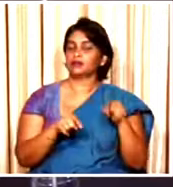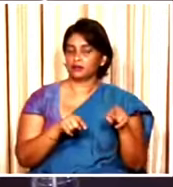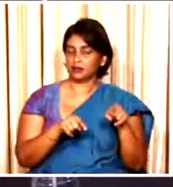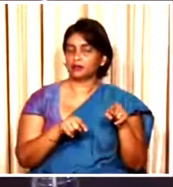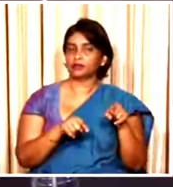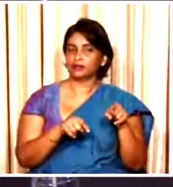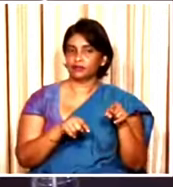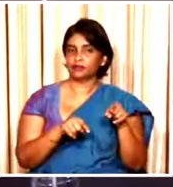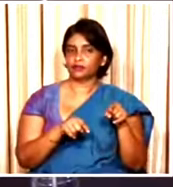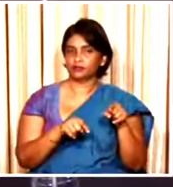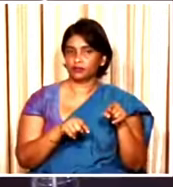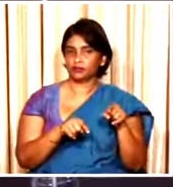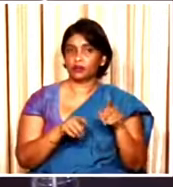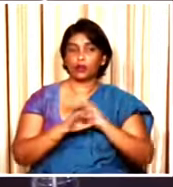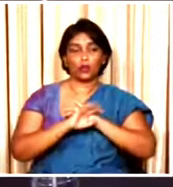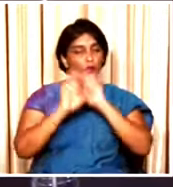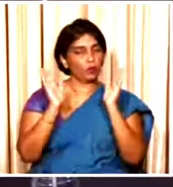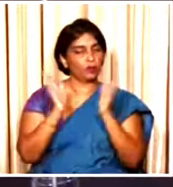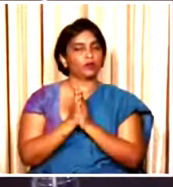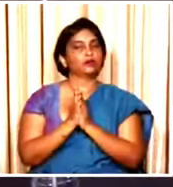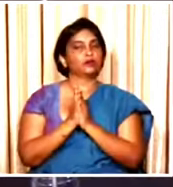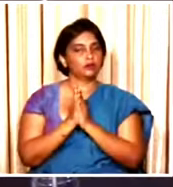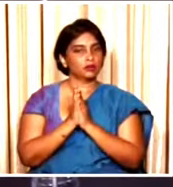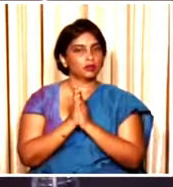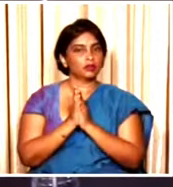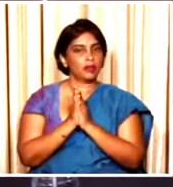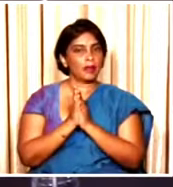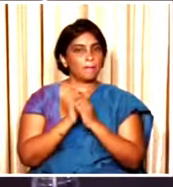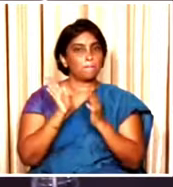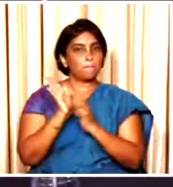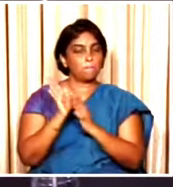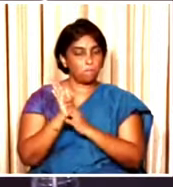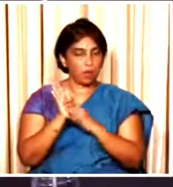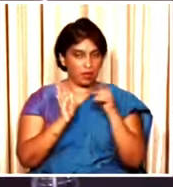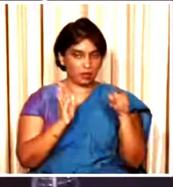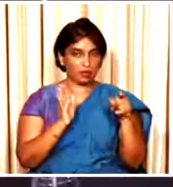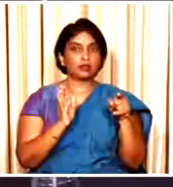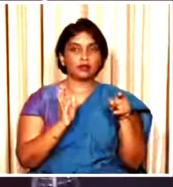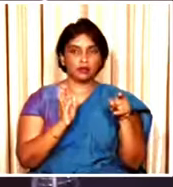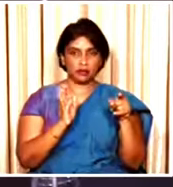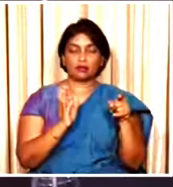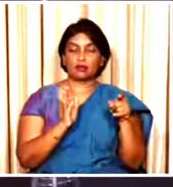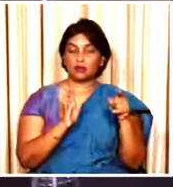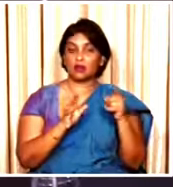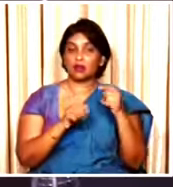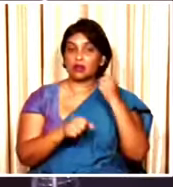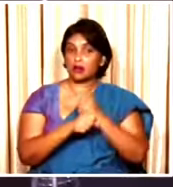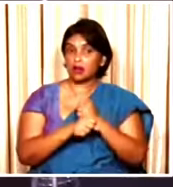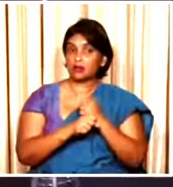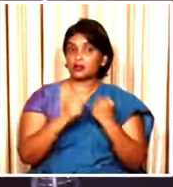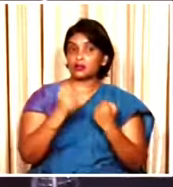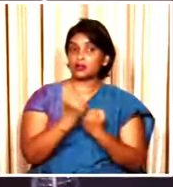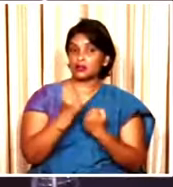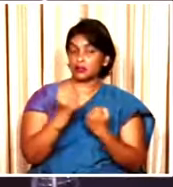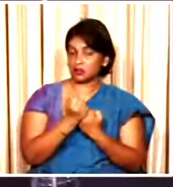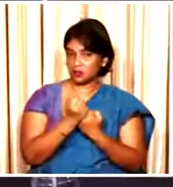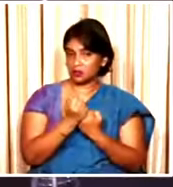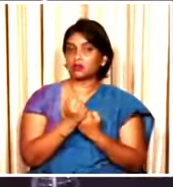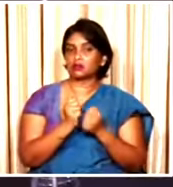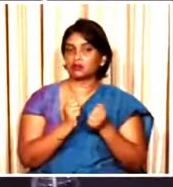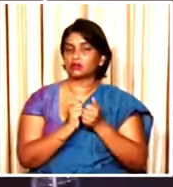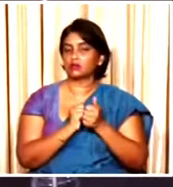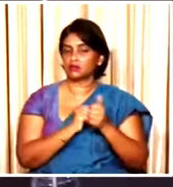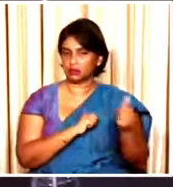ප්‍රකාශය සම්පූර්ණයෙන්ම මහින්ද අමරවීර ඇමතිවරයා ඒකේ රාජ්‍ය අනුග්‍රහය තුළ කටයුතු